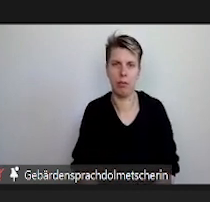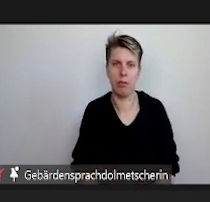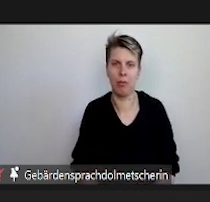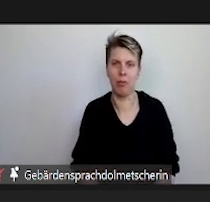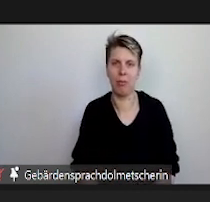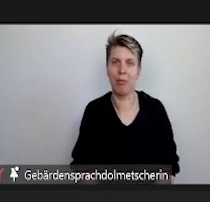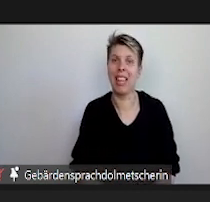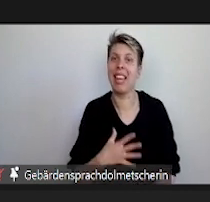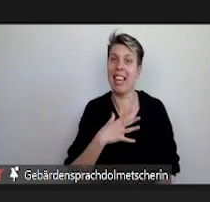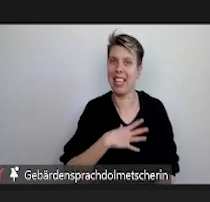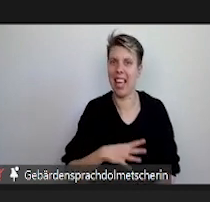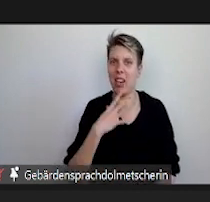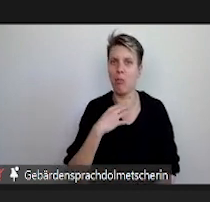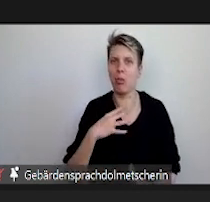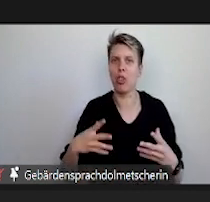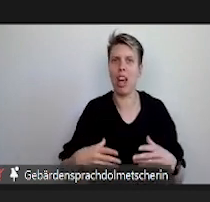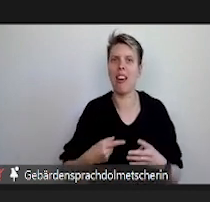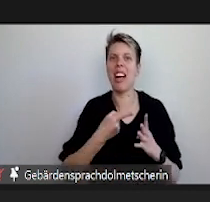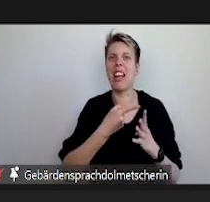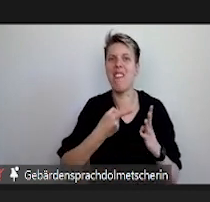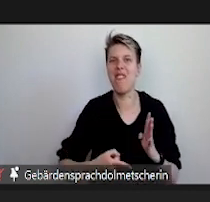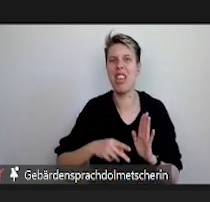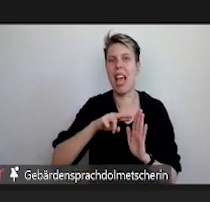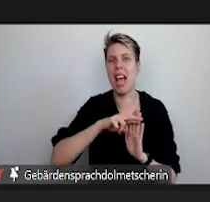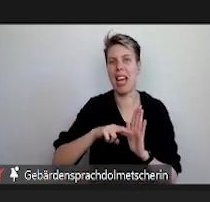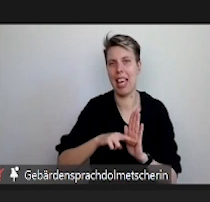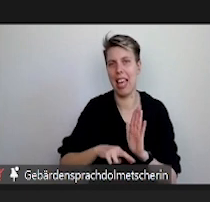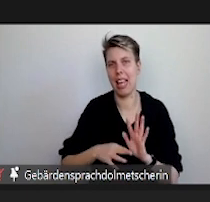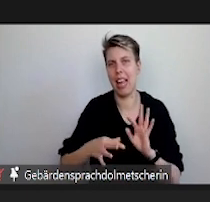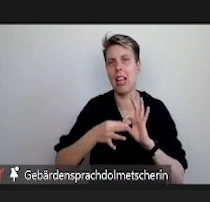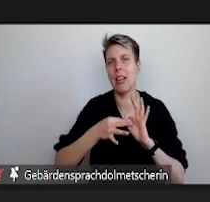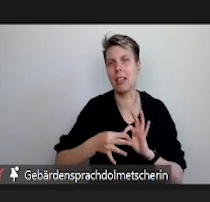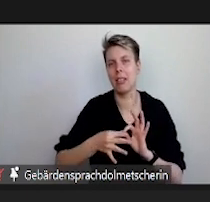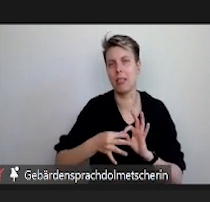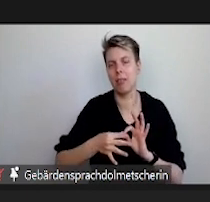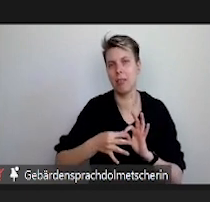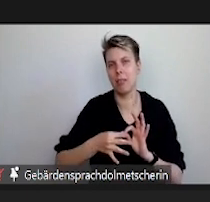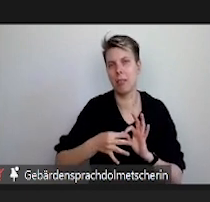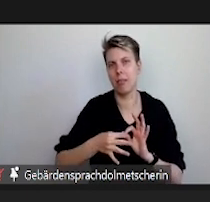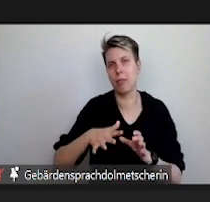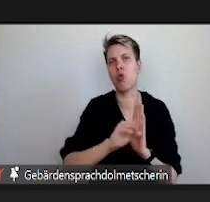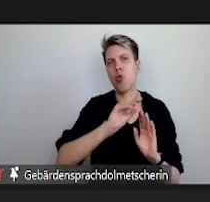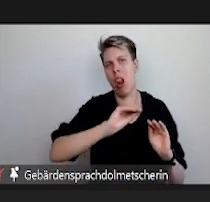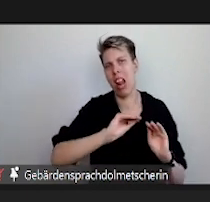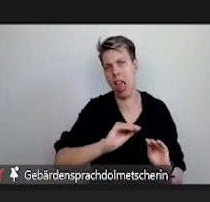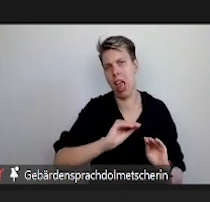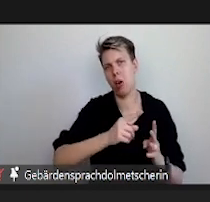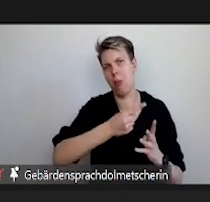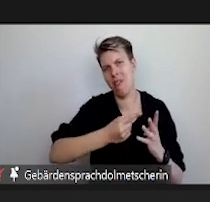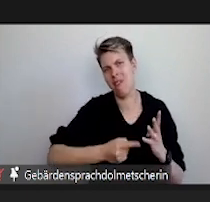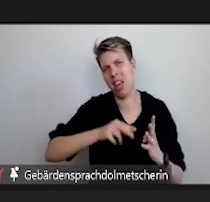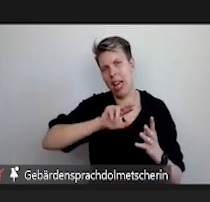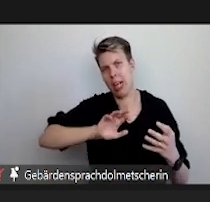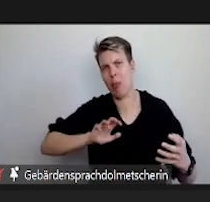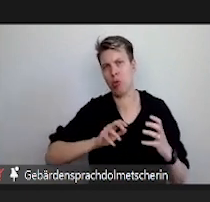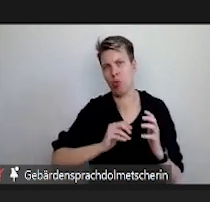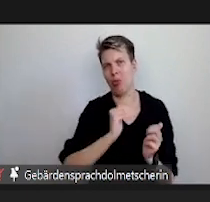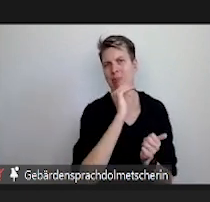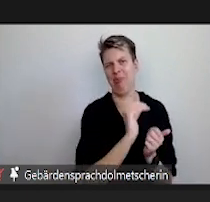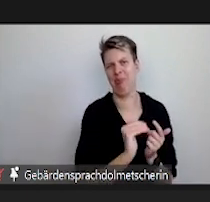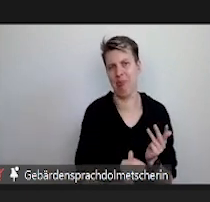unseren vier Regeln für Bildbeschreibungen im Bildungskontext starten. Die erste Regel wäre